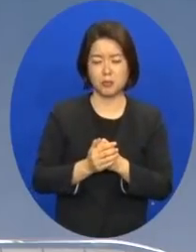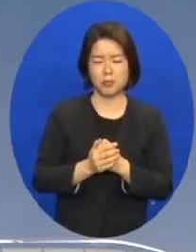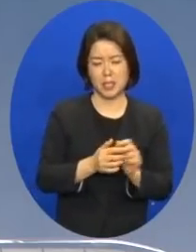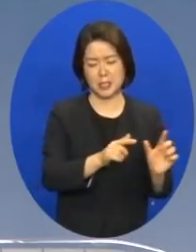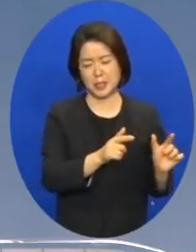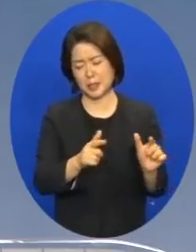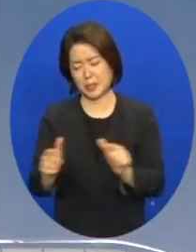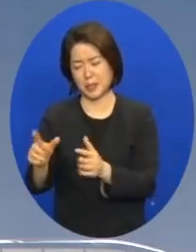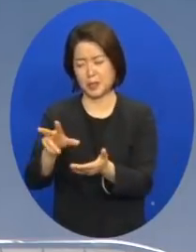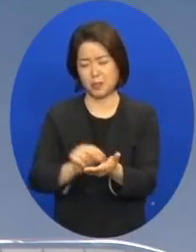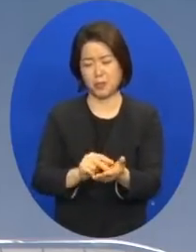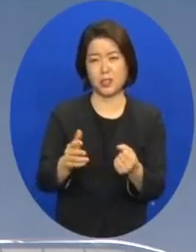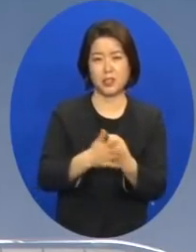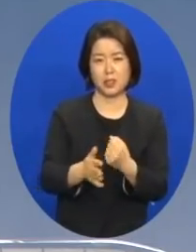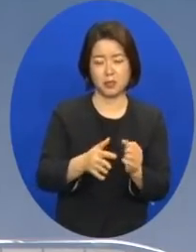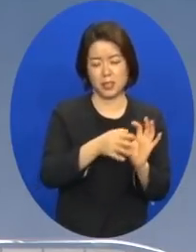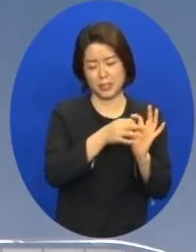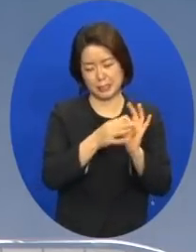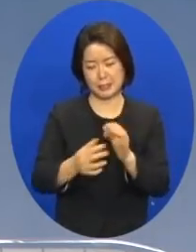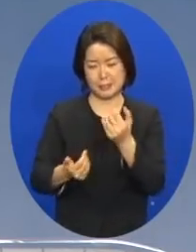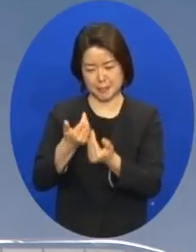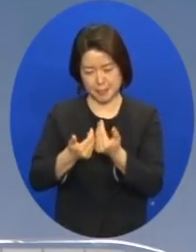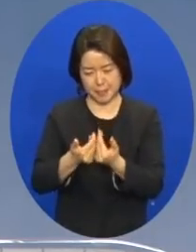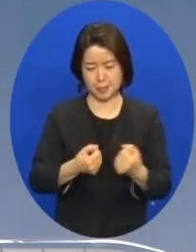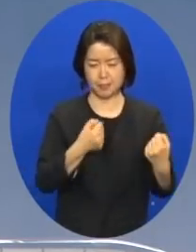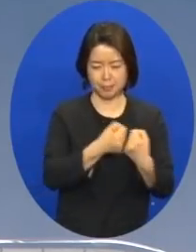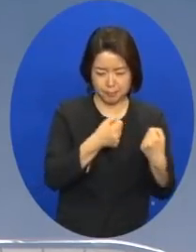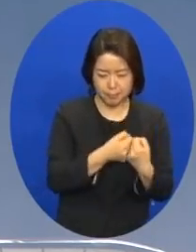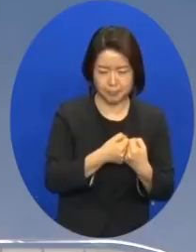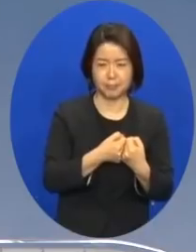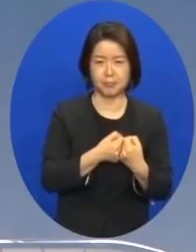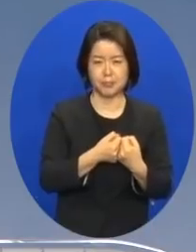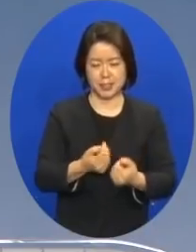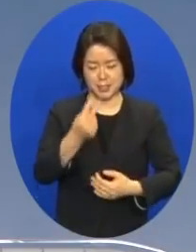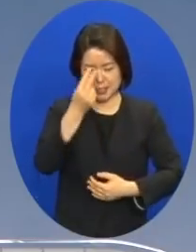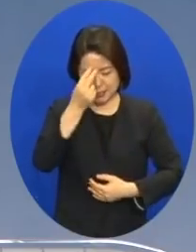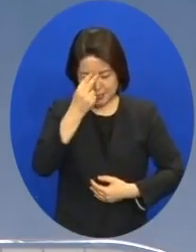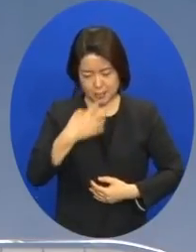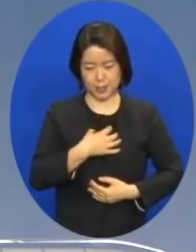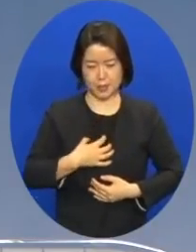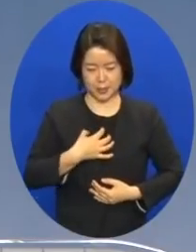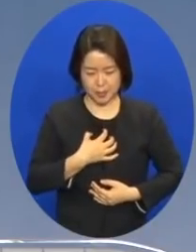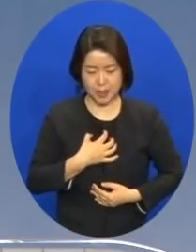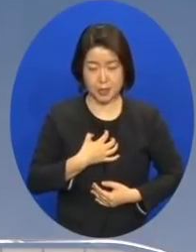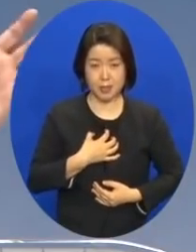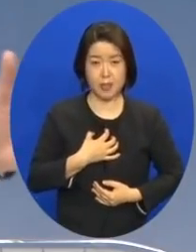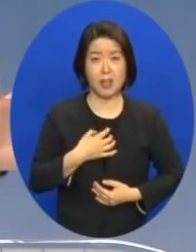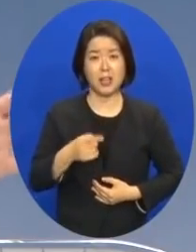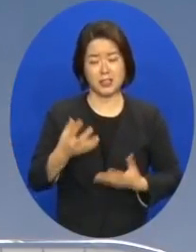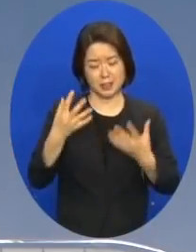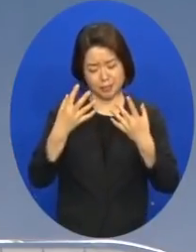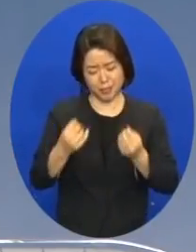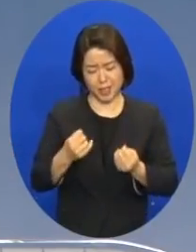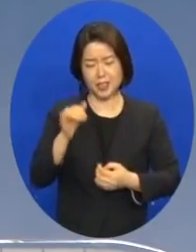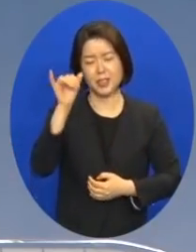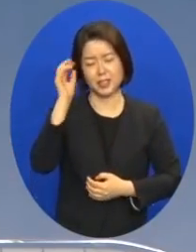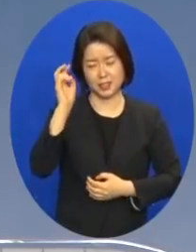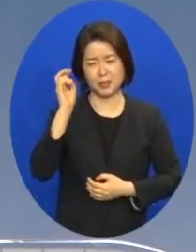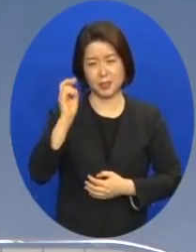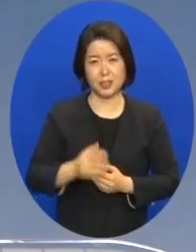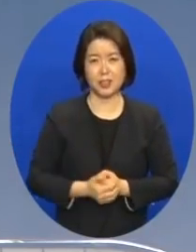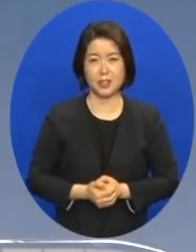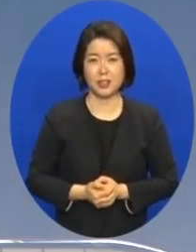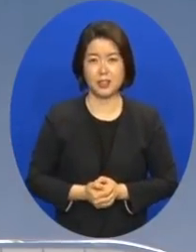저런 문제 때문에 계속 갈등하고 다투고 싸우고 근심하고 염려하고 걱정하고 그렇게 살 겁니다.